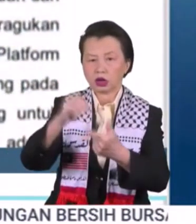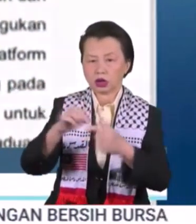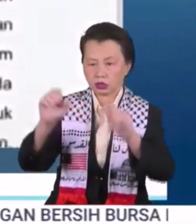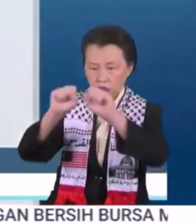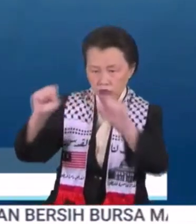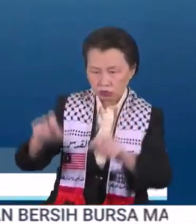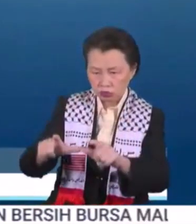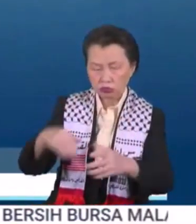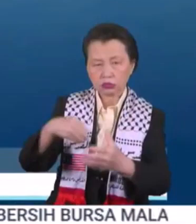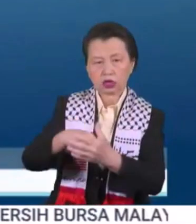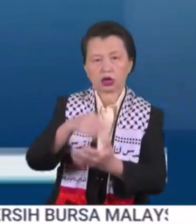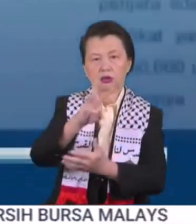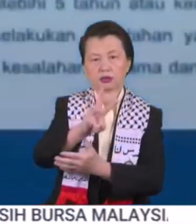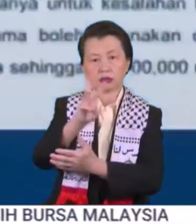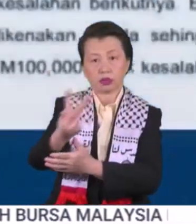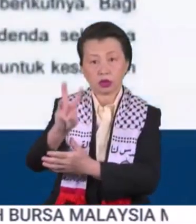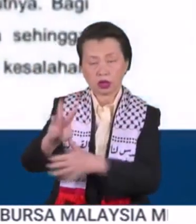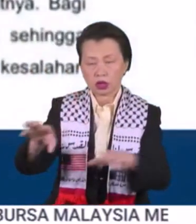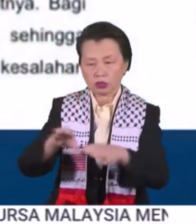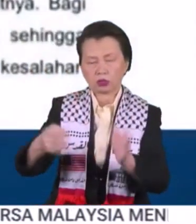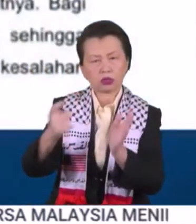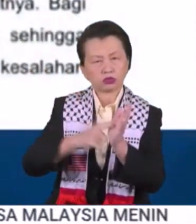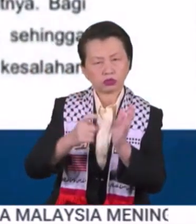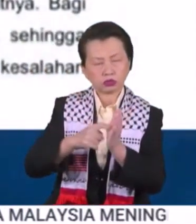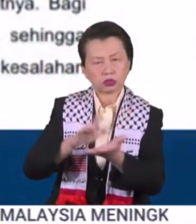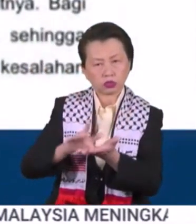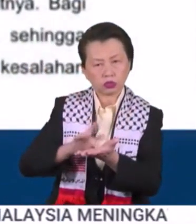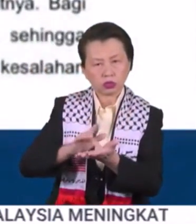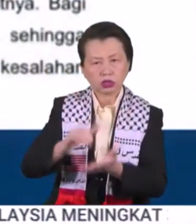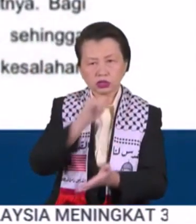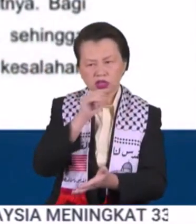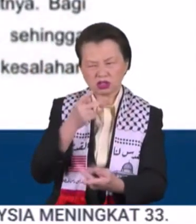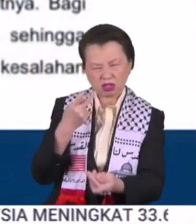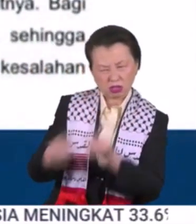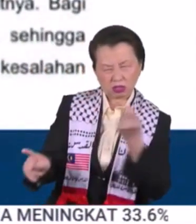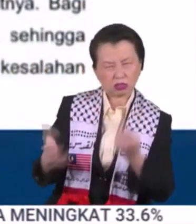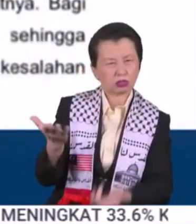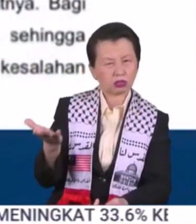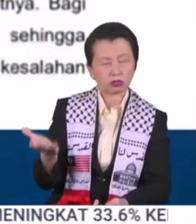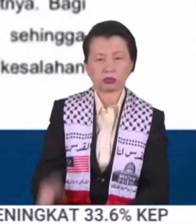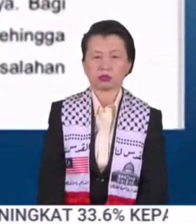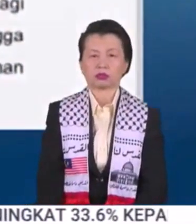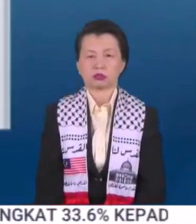testimonial menerusi laman web terutama yang membuat tuntutan perubatan tidak munasabah.